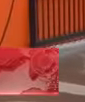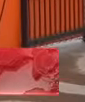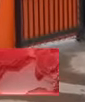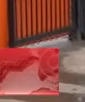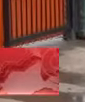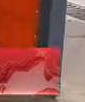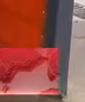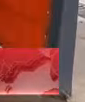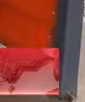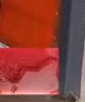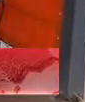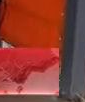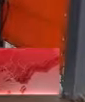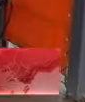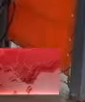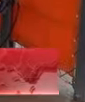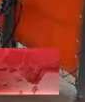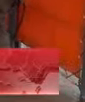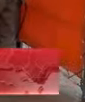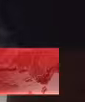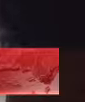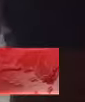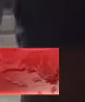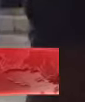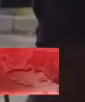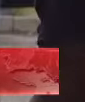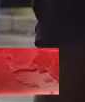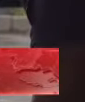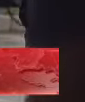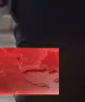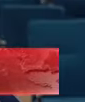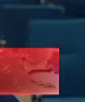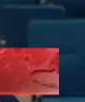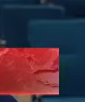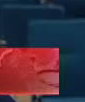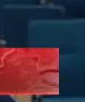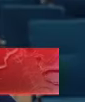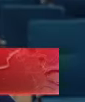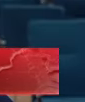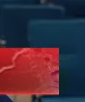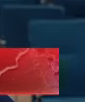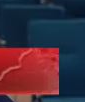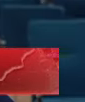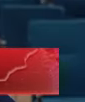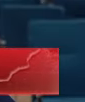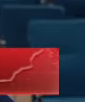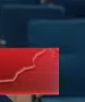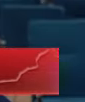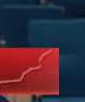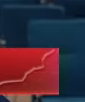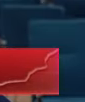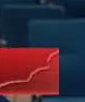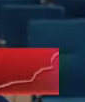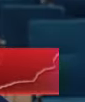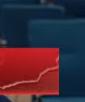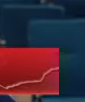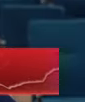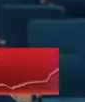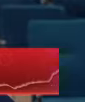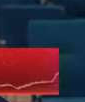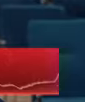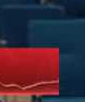Нерациональное водопользование. В Уральске некоторые автомойки моют автомобили питьевой водой. Батыссу Арнасы при выдаче определенных